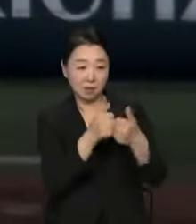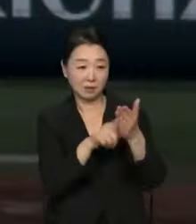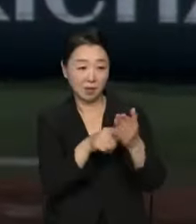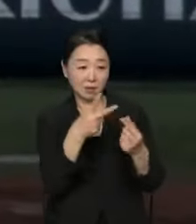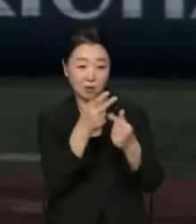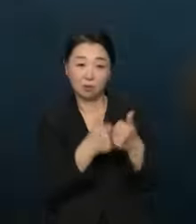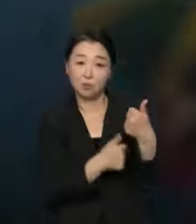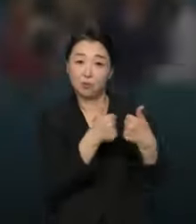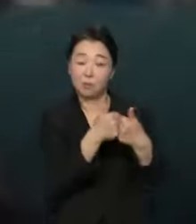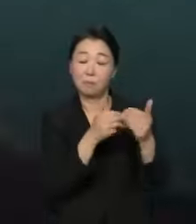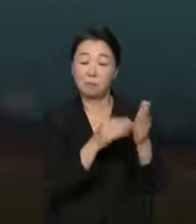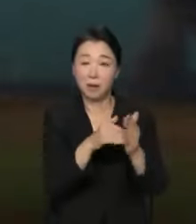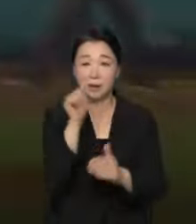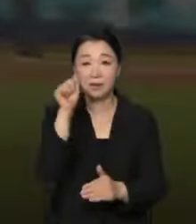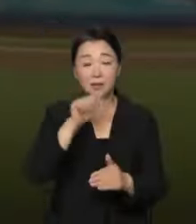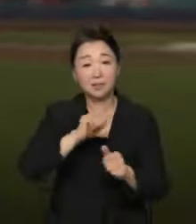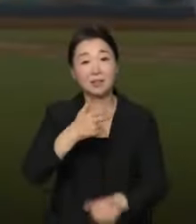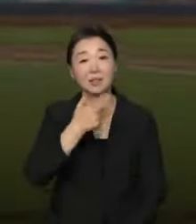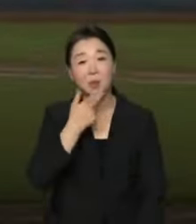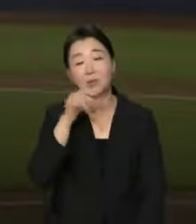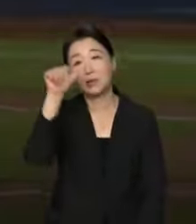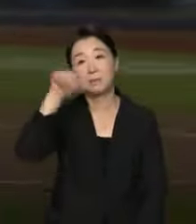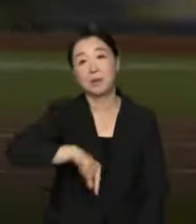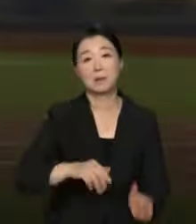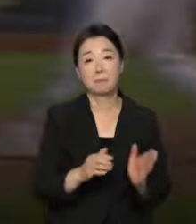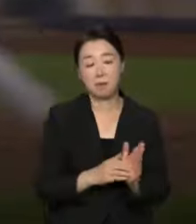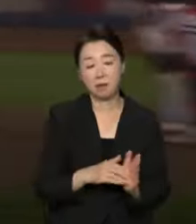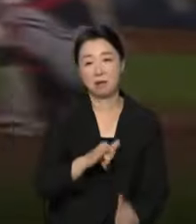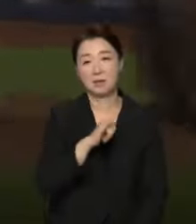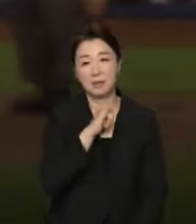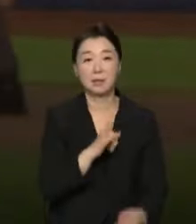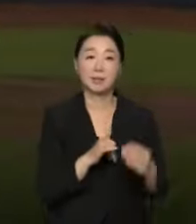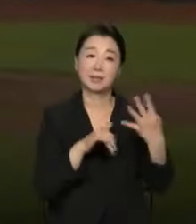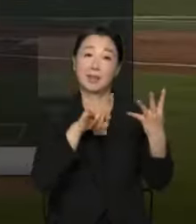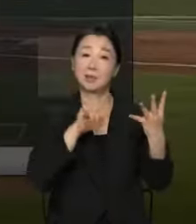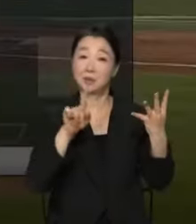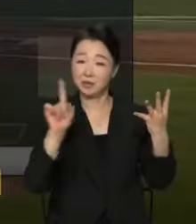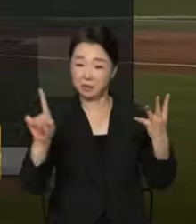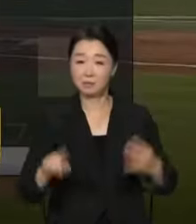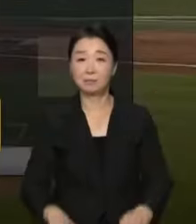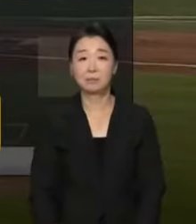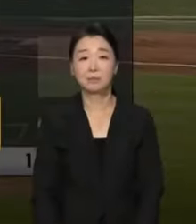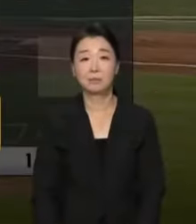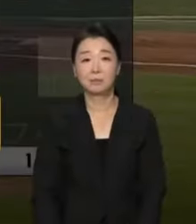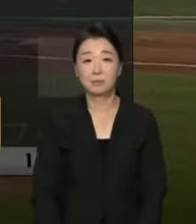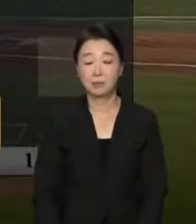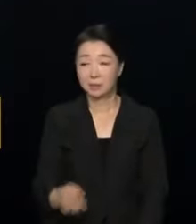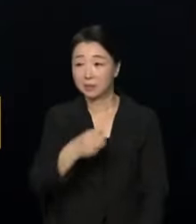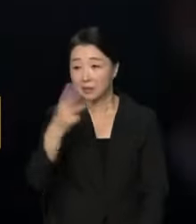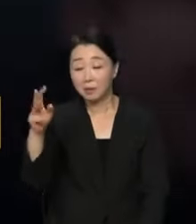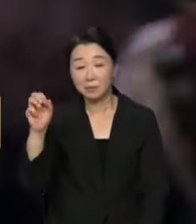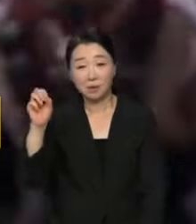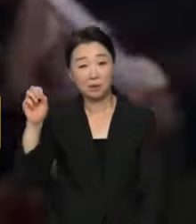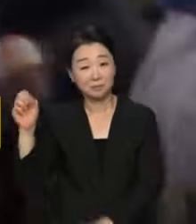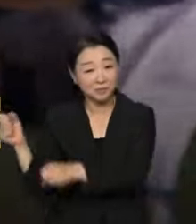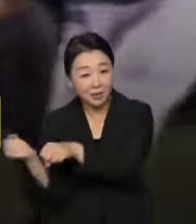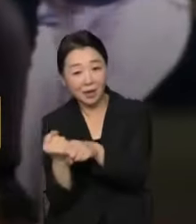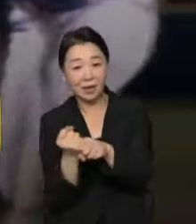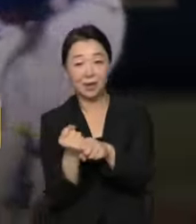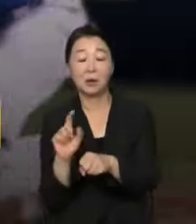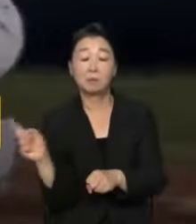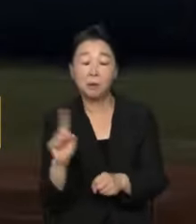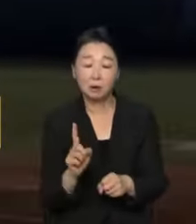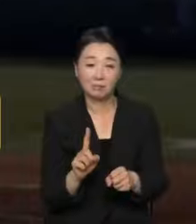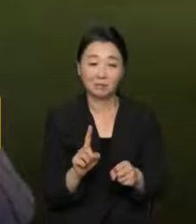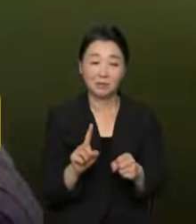등판해 승리 없이 1패, 평균 자책점 4.22를 기록했는데요. 삼성 타자들에게 두 경기 동안